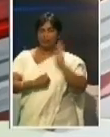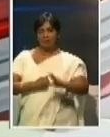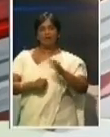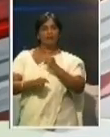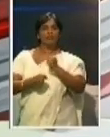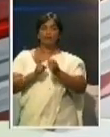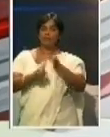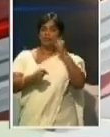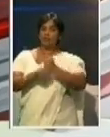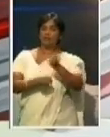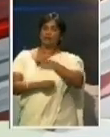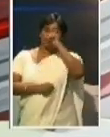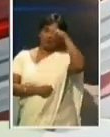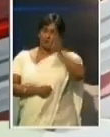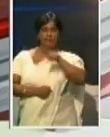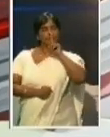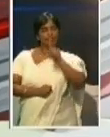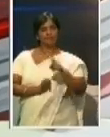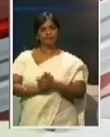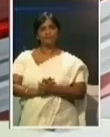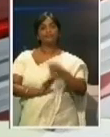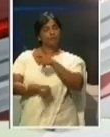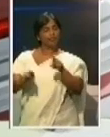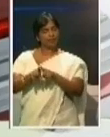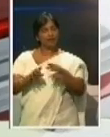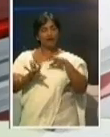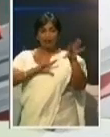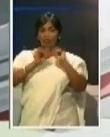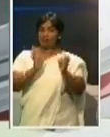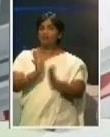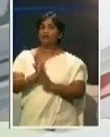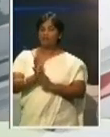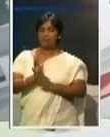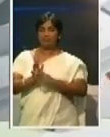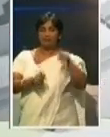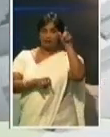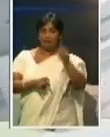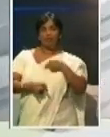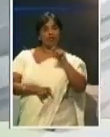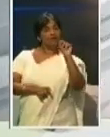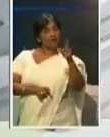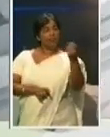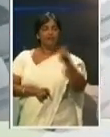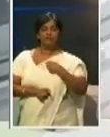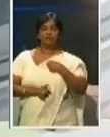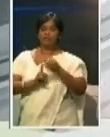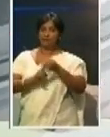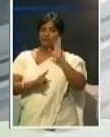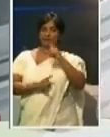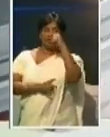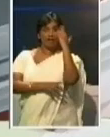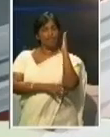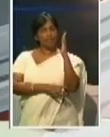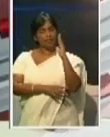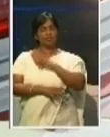බව ජනාධිපති ගෝඨාභය රාජපක්ෂ මැතිතුමා පවසනවා. ඒ සඳහා පත් කරන කමිටුවට නියෝජිතයෙකු නම් කරන ලෙසද ජනාධිපතිතුමා